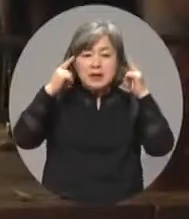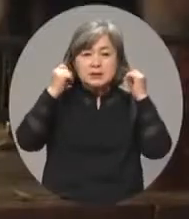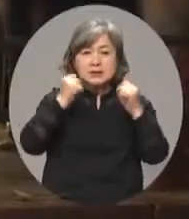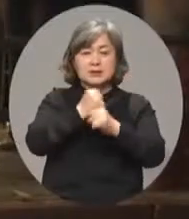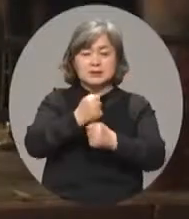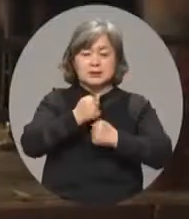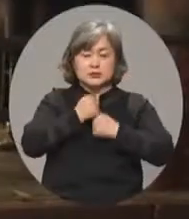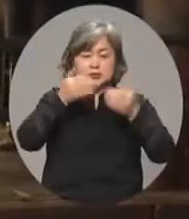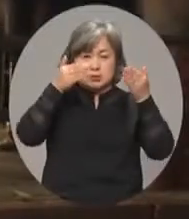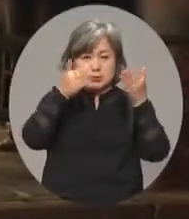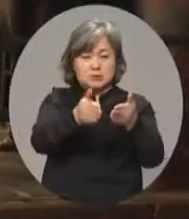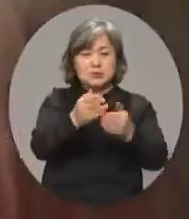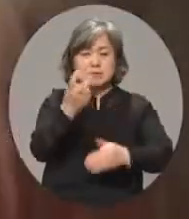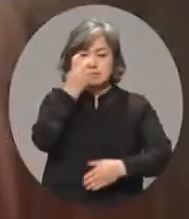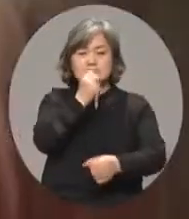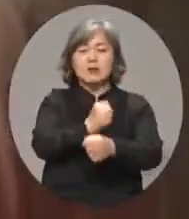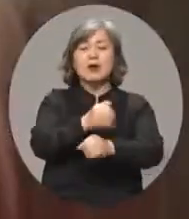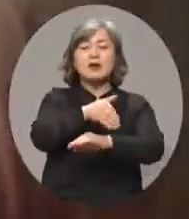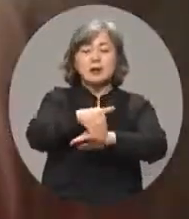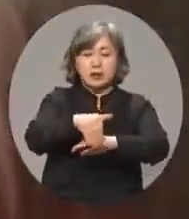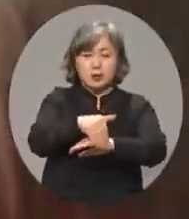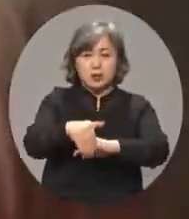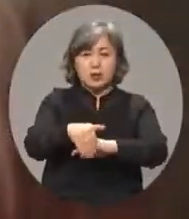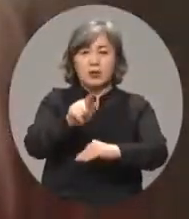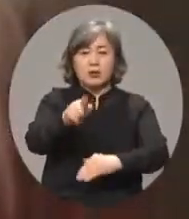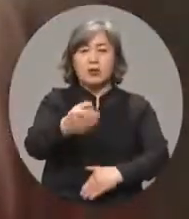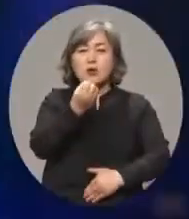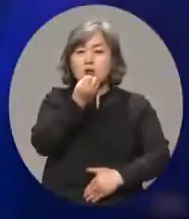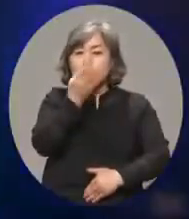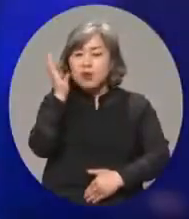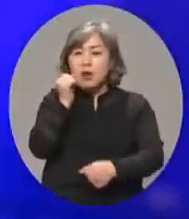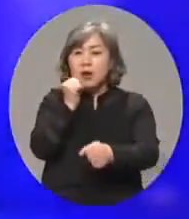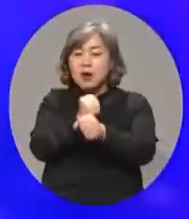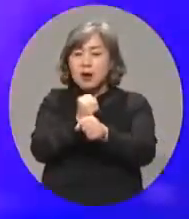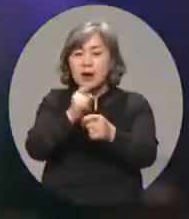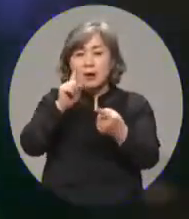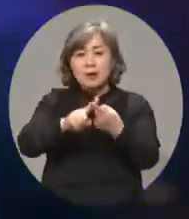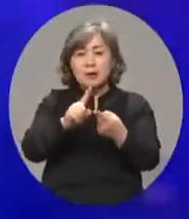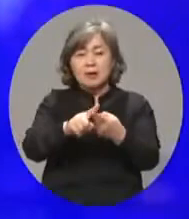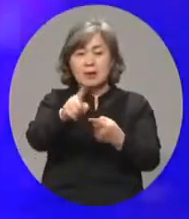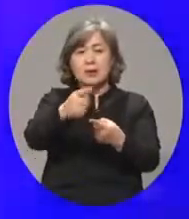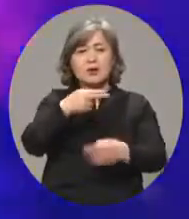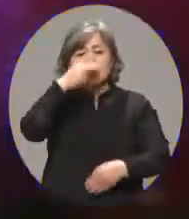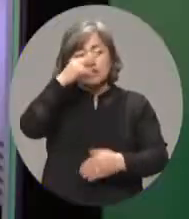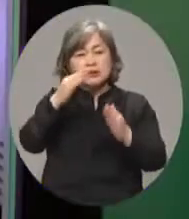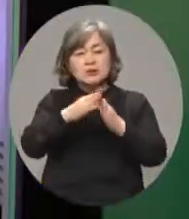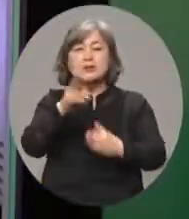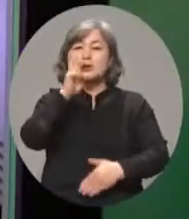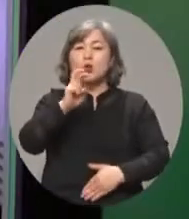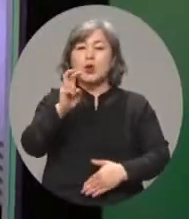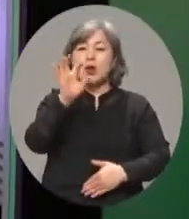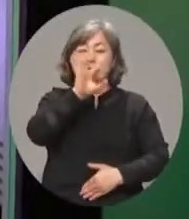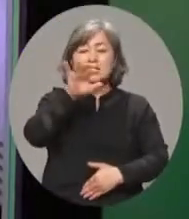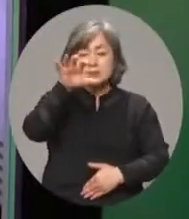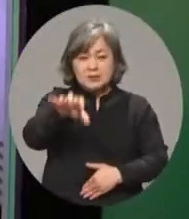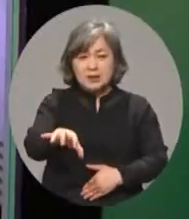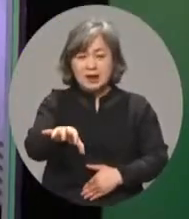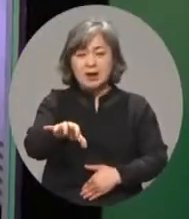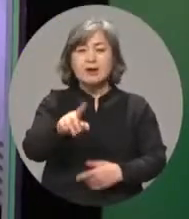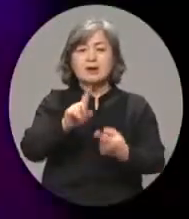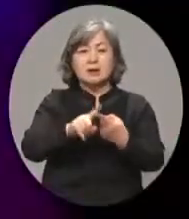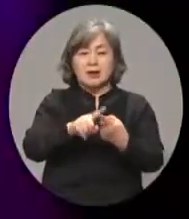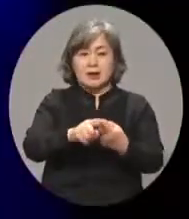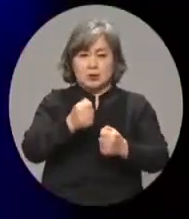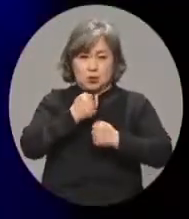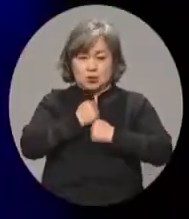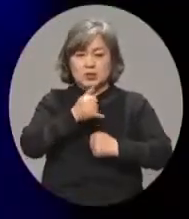착용을 중점적으로 살피기로 했습니다. 유행 양상을 고려해 유흥시설과 노래연습장 등을 대상으로